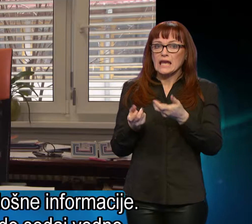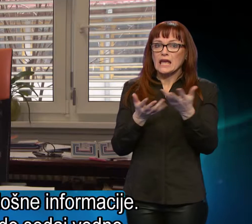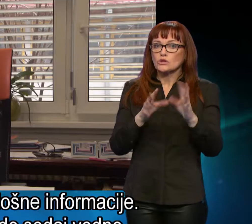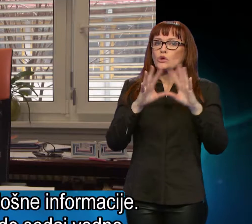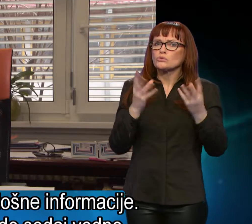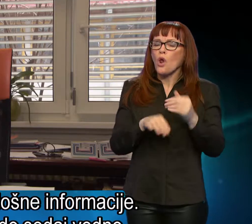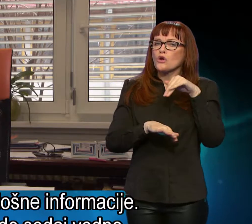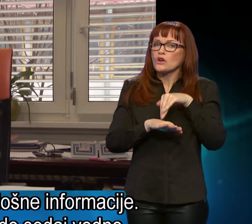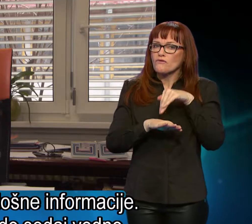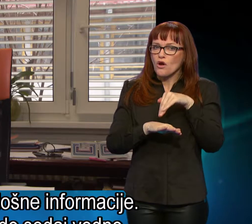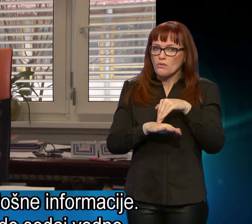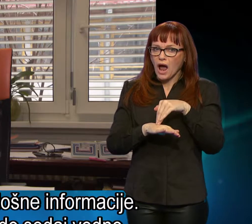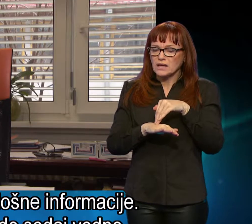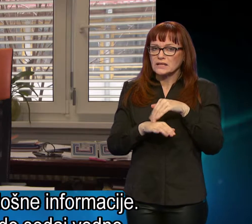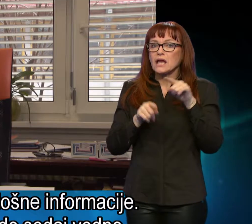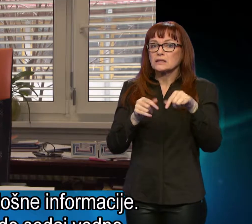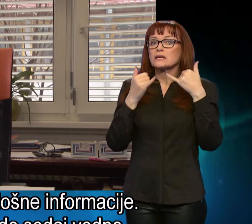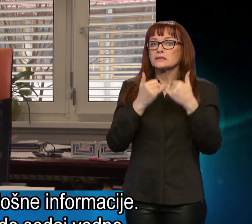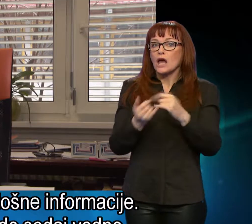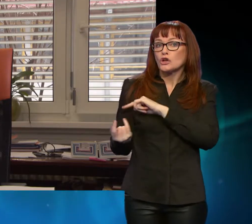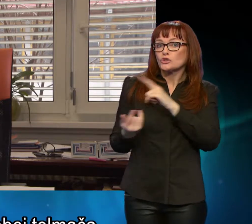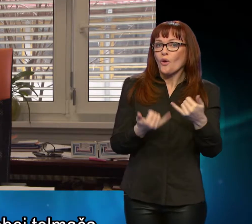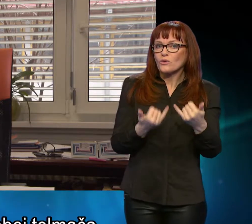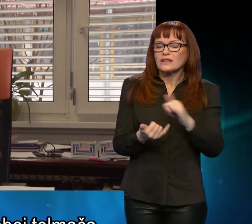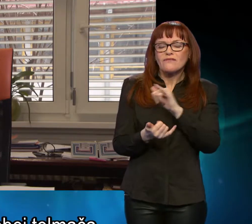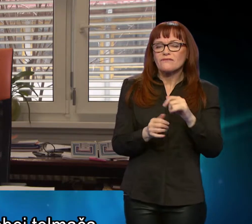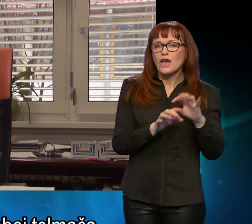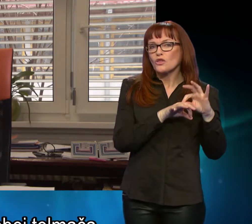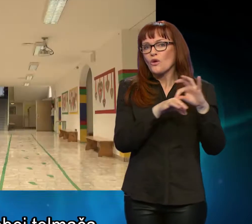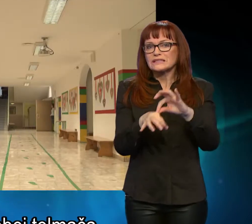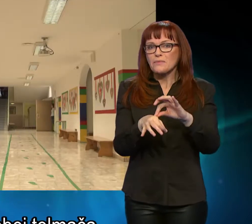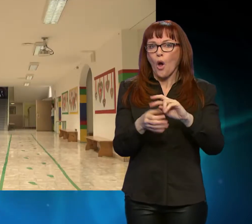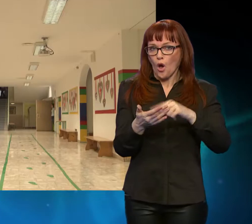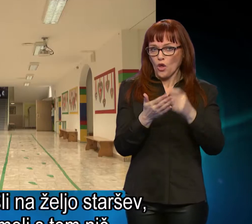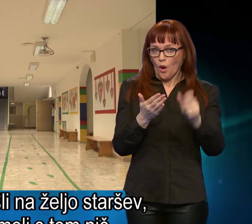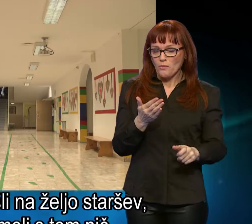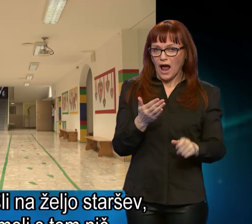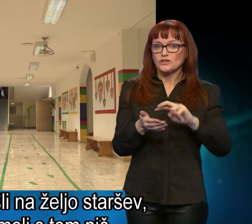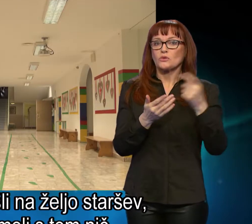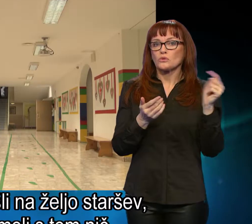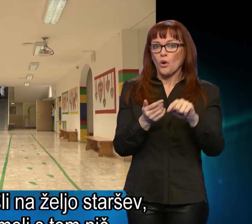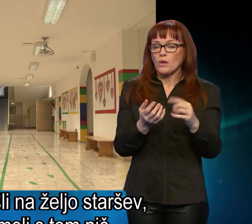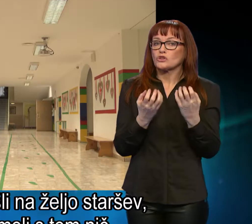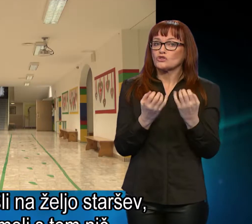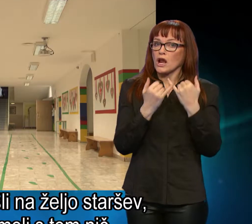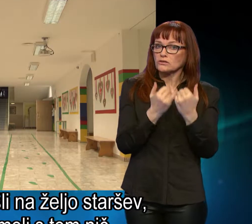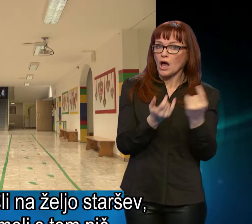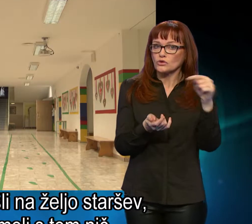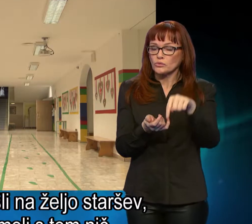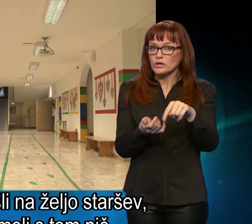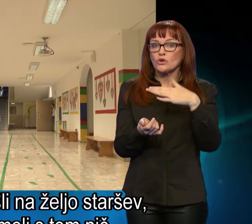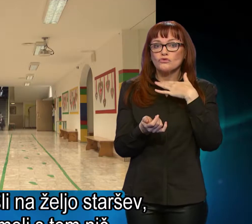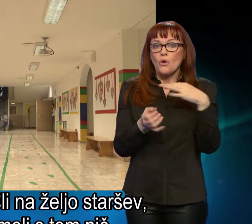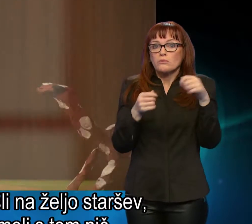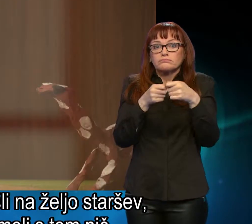splošne informacije. In ti starši so do zdaj vedno imeli s seboj tolmača. Tolmači so prišli na željo staršev, šola ni imela s